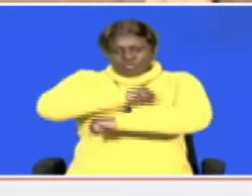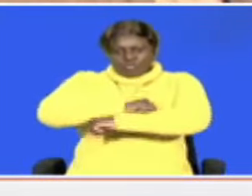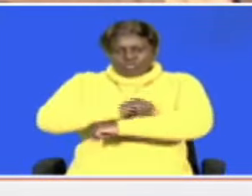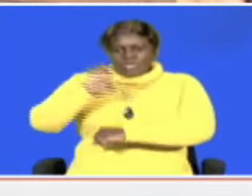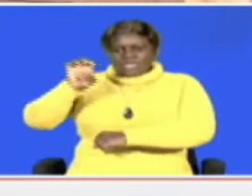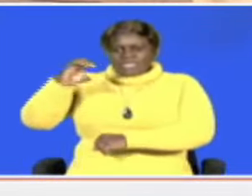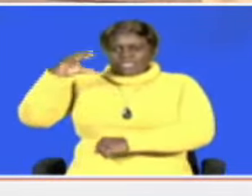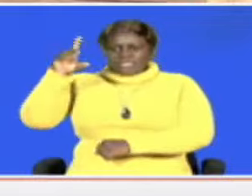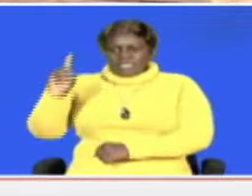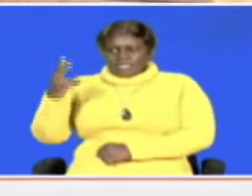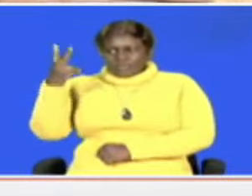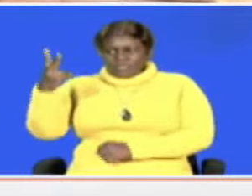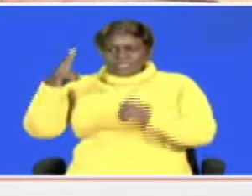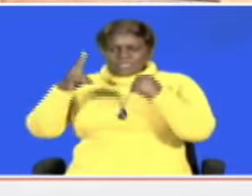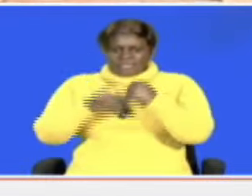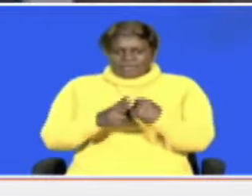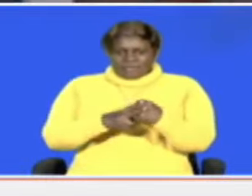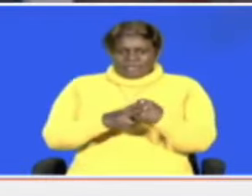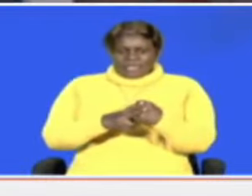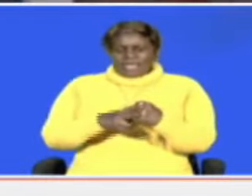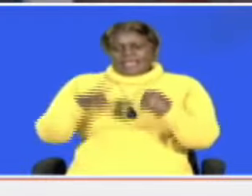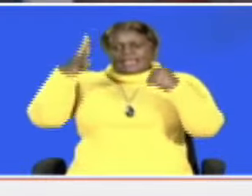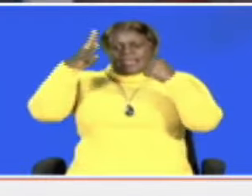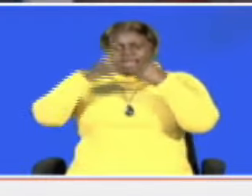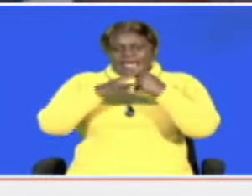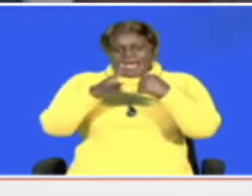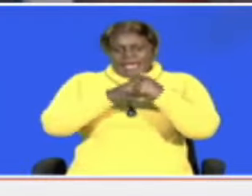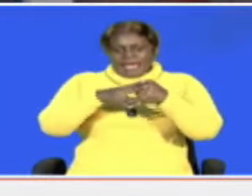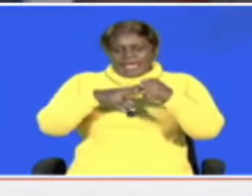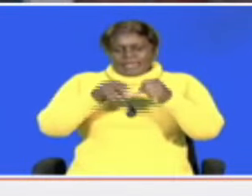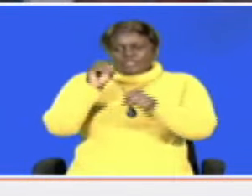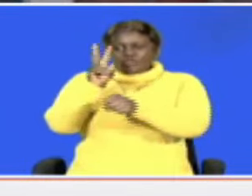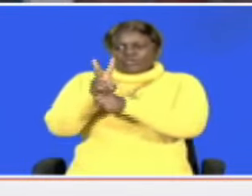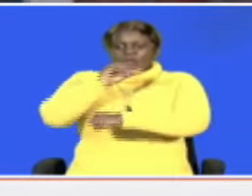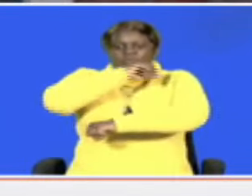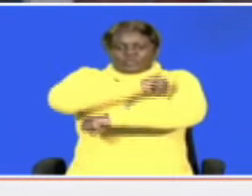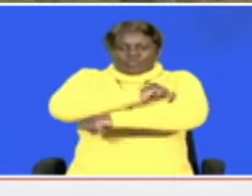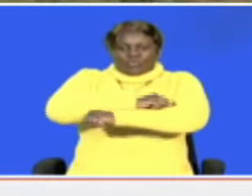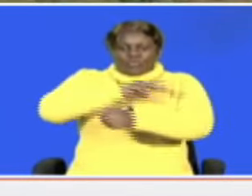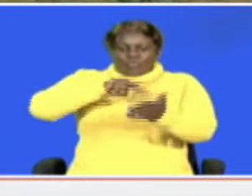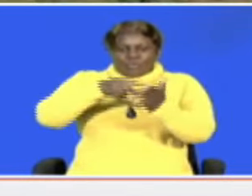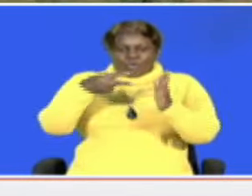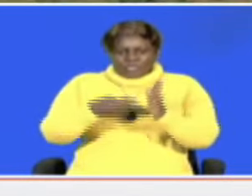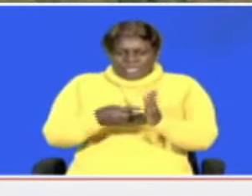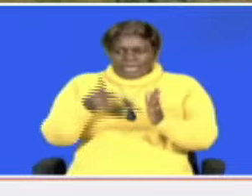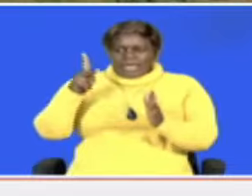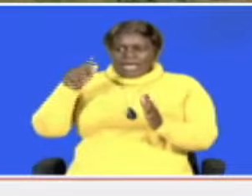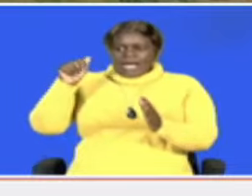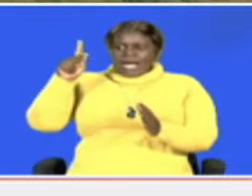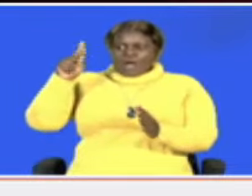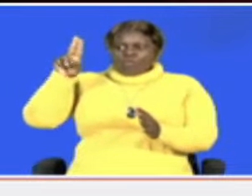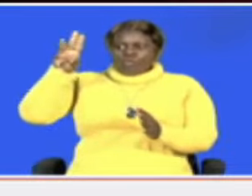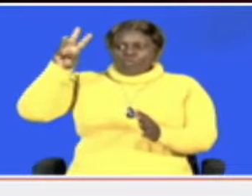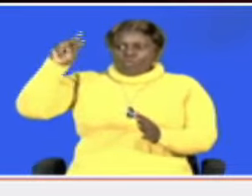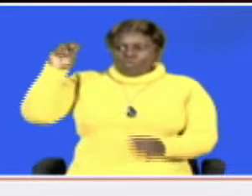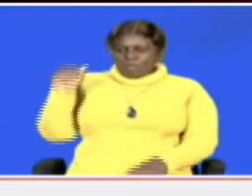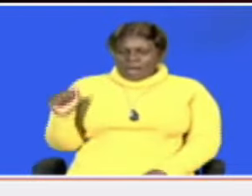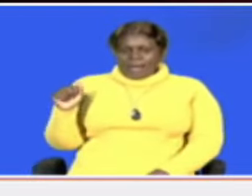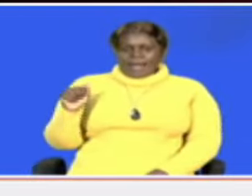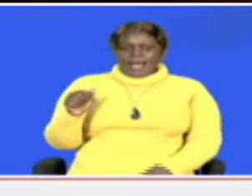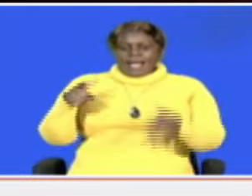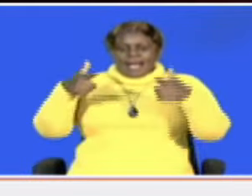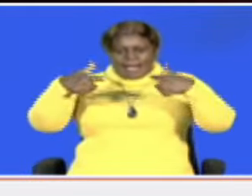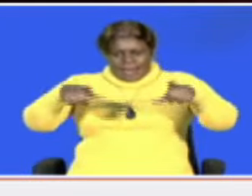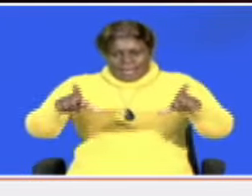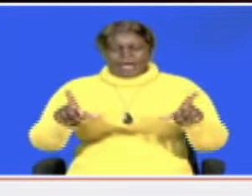ECD 27 na shule 9 za upili katika miradi ya makazi ya Kakuma na Kalubiei. One is to allow